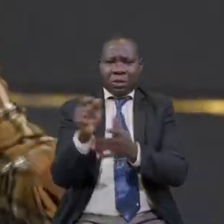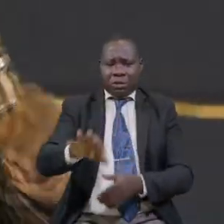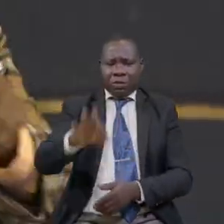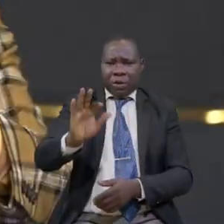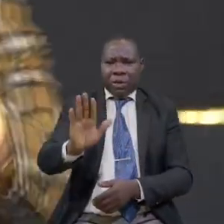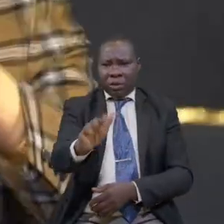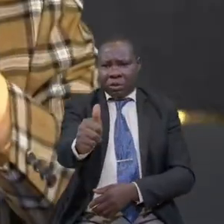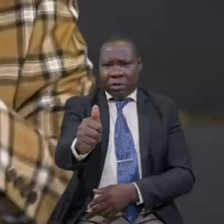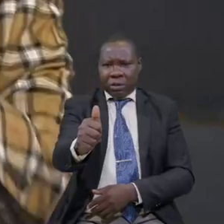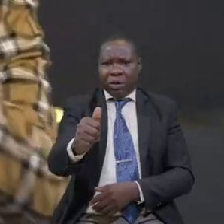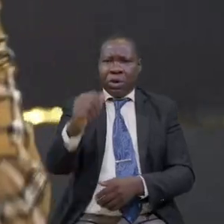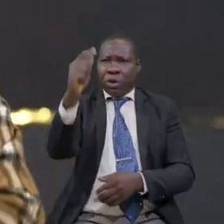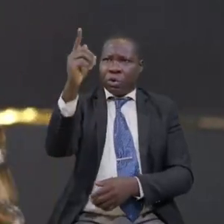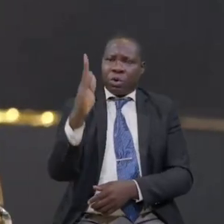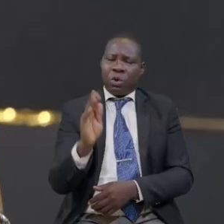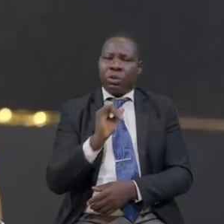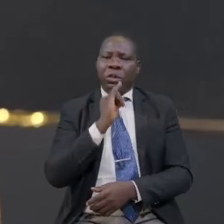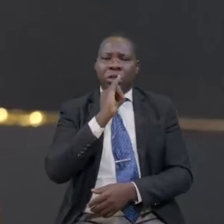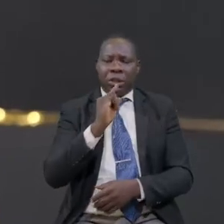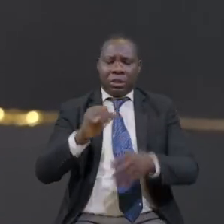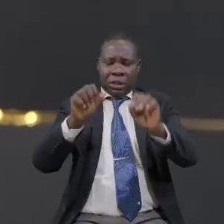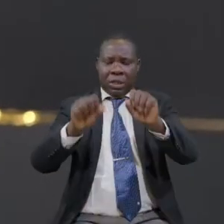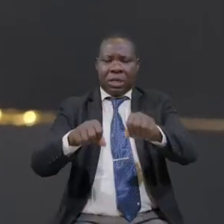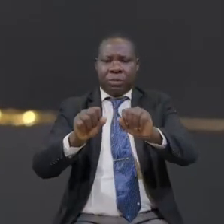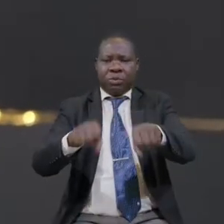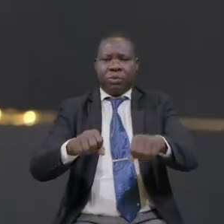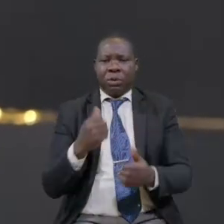trouvez, Dieu peut